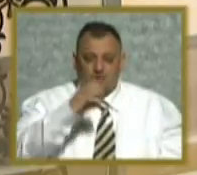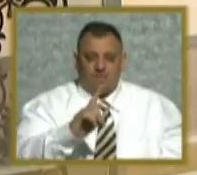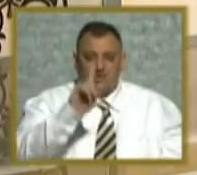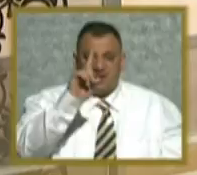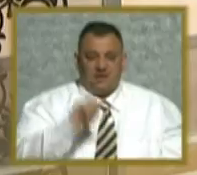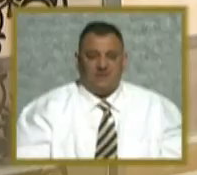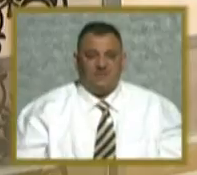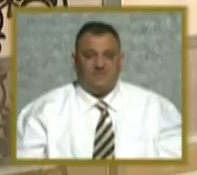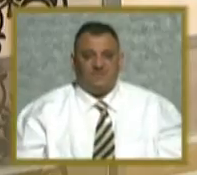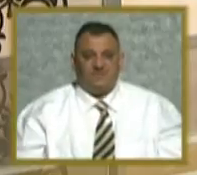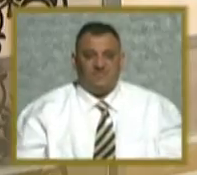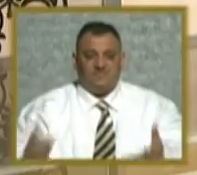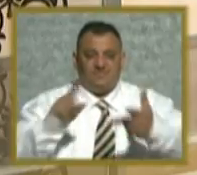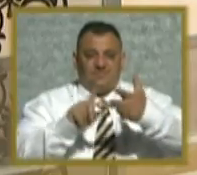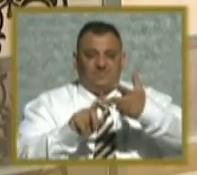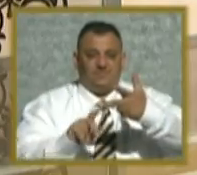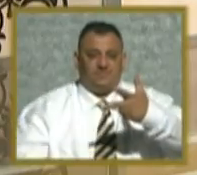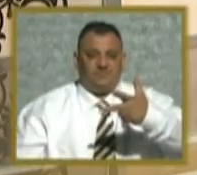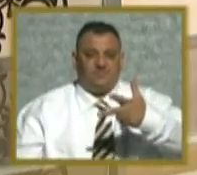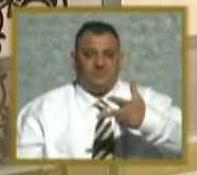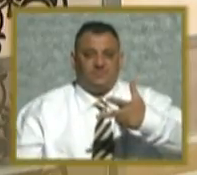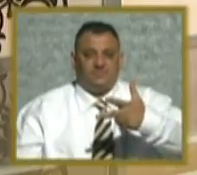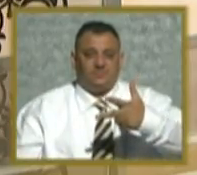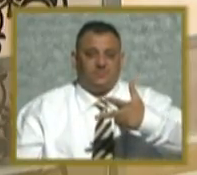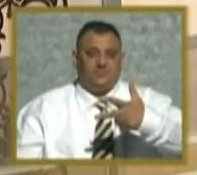ابراهيم، سؤال شيخ. تفضلي.